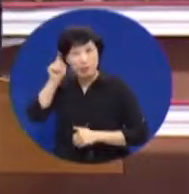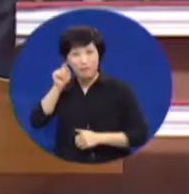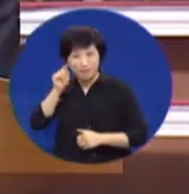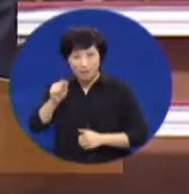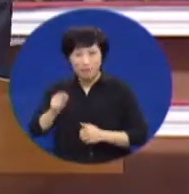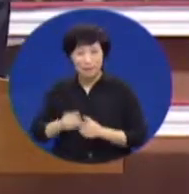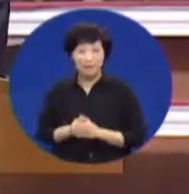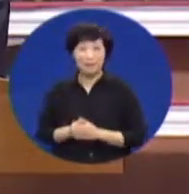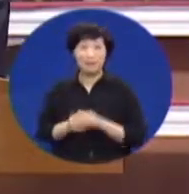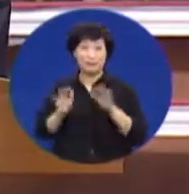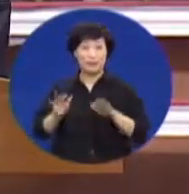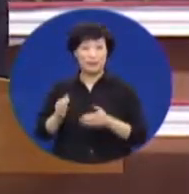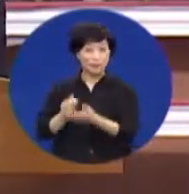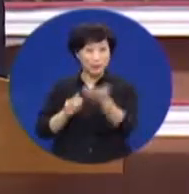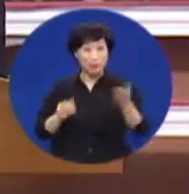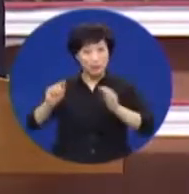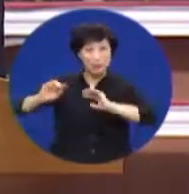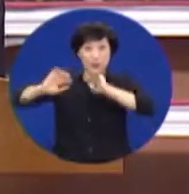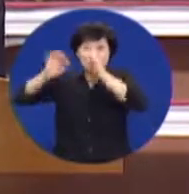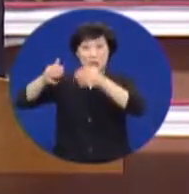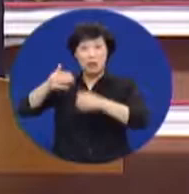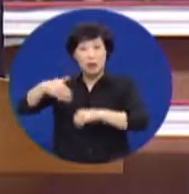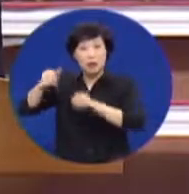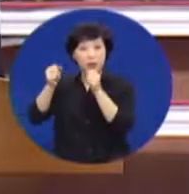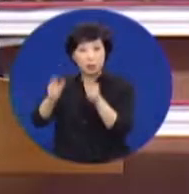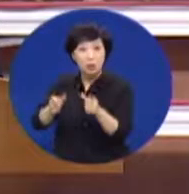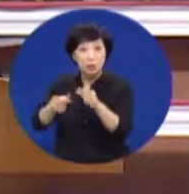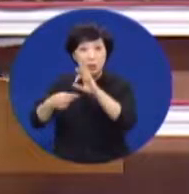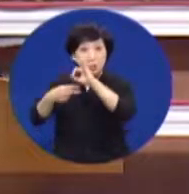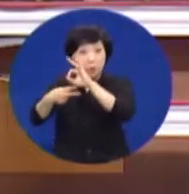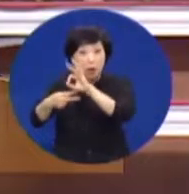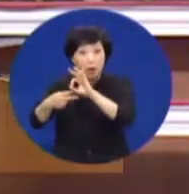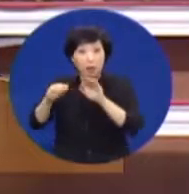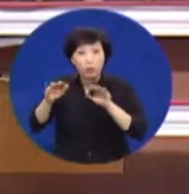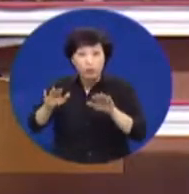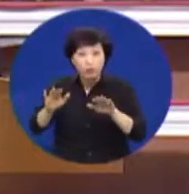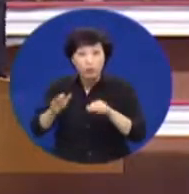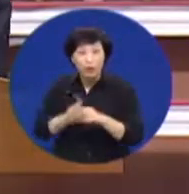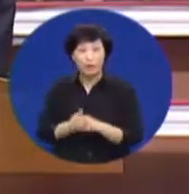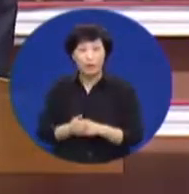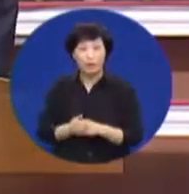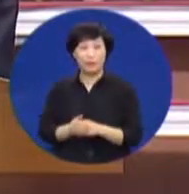천국 갈 기회가 전혀 있을 것 같지 않다.